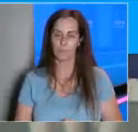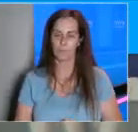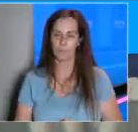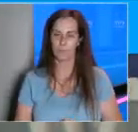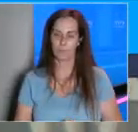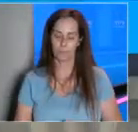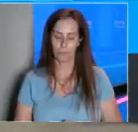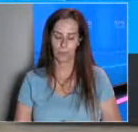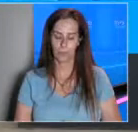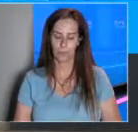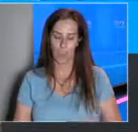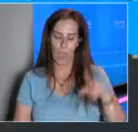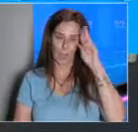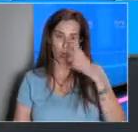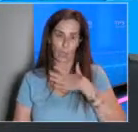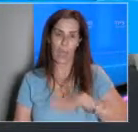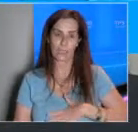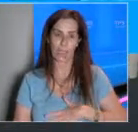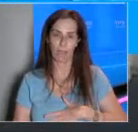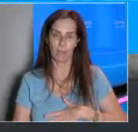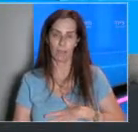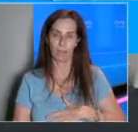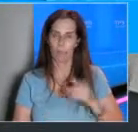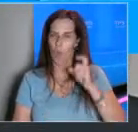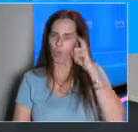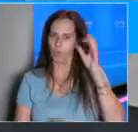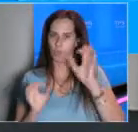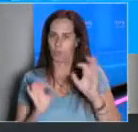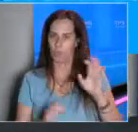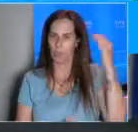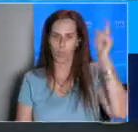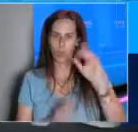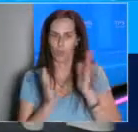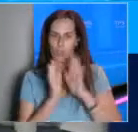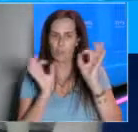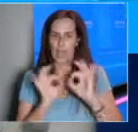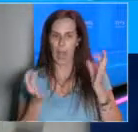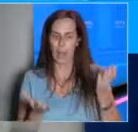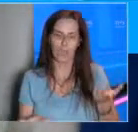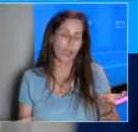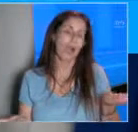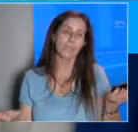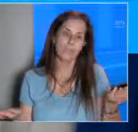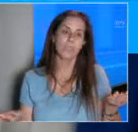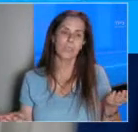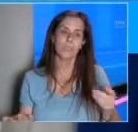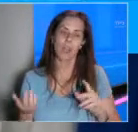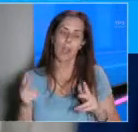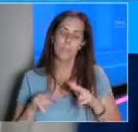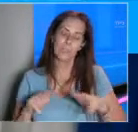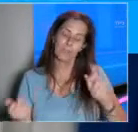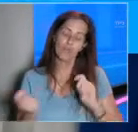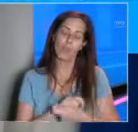להסכם. זאת אומרת, הליכוד הוא זה שרצה, זה בכלל לא עלה על דעתו של גנץ, הוא לא ביקש את זה בכלל. אז מכאן, אבל המציאות היא גם